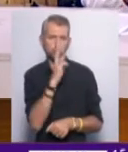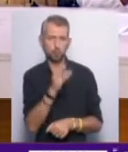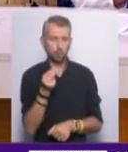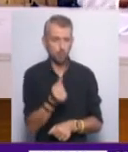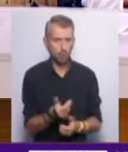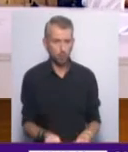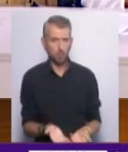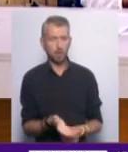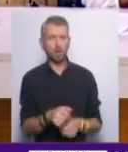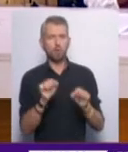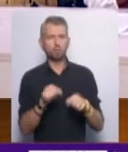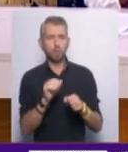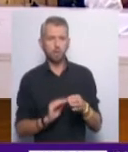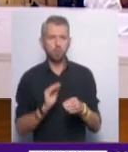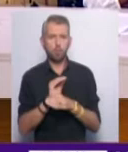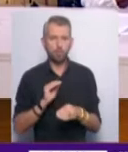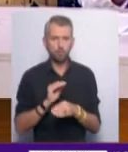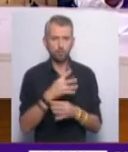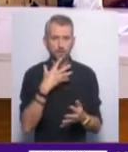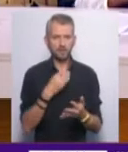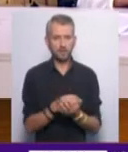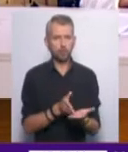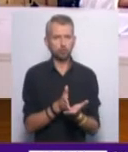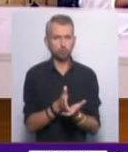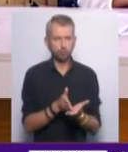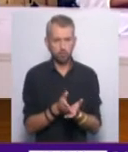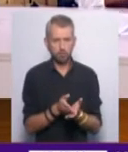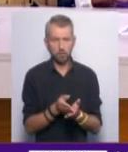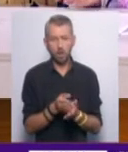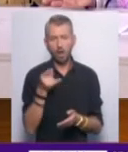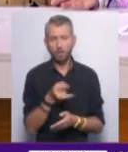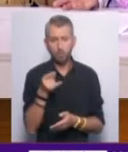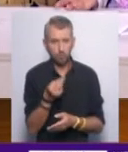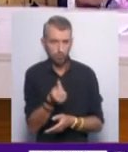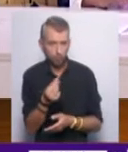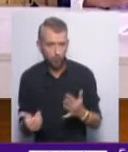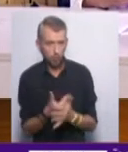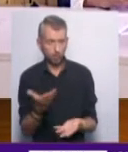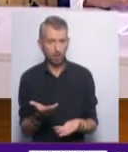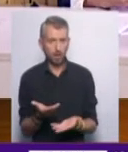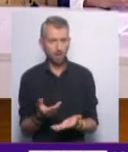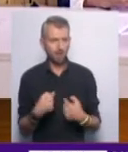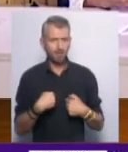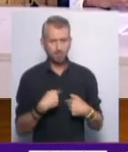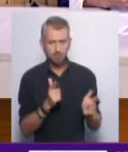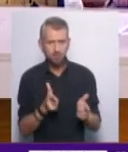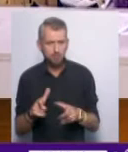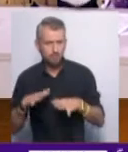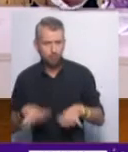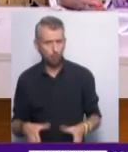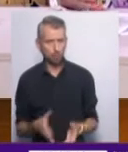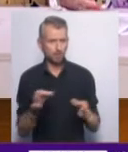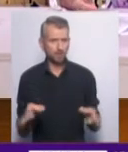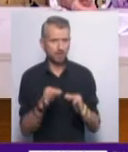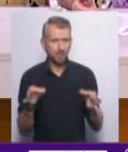платню, могли поповнювати свій службовий автотранспорт. Ну, з нами не погоджували